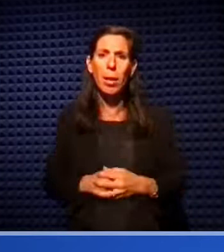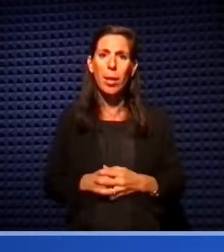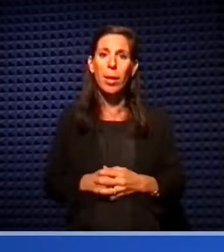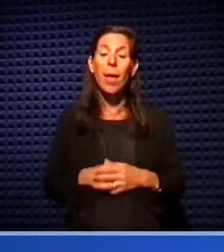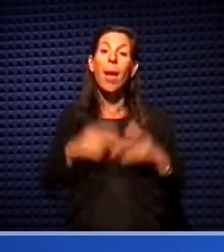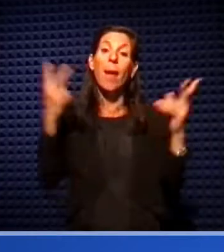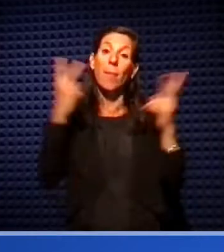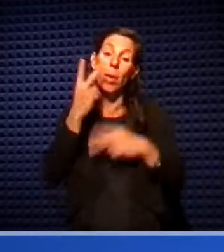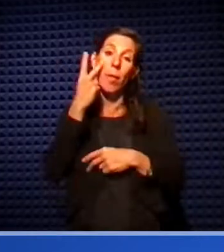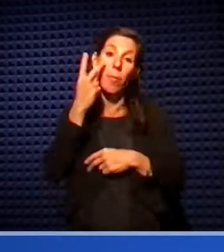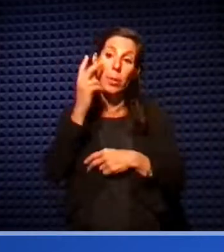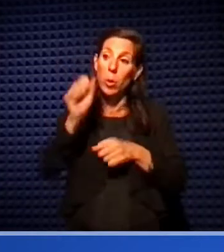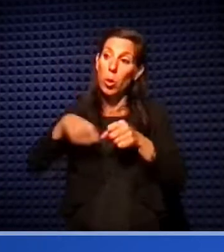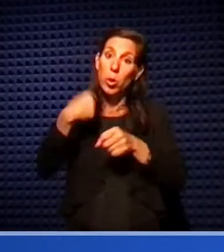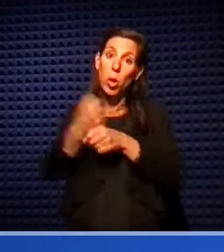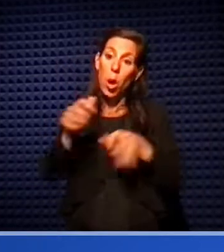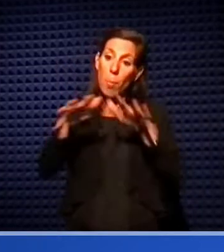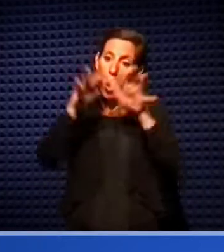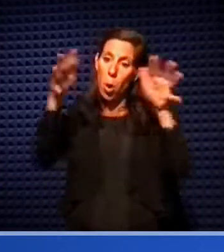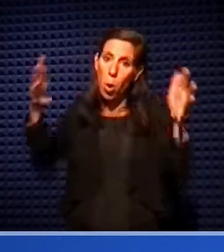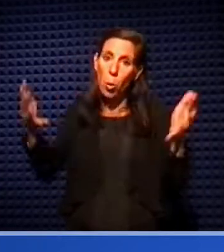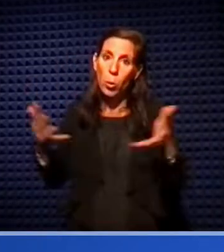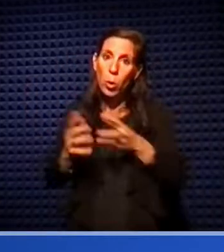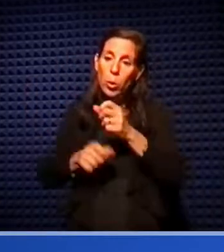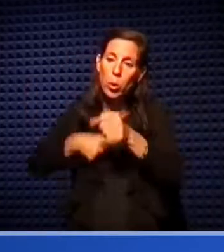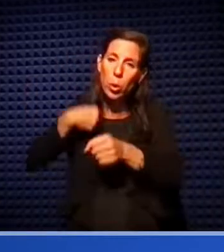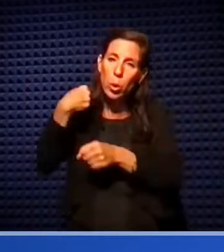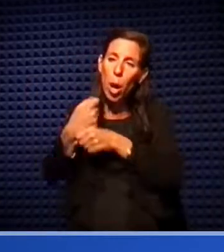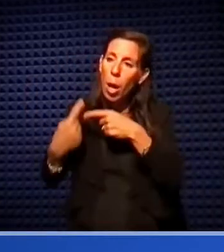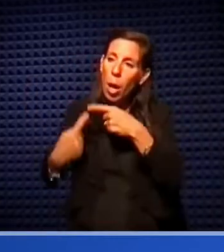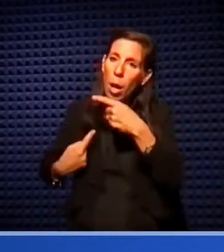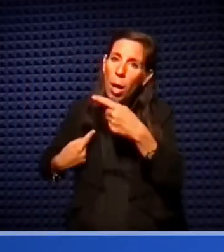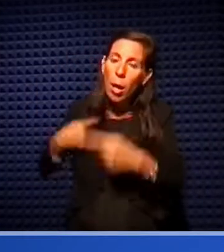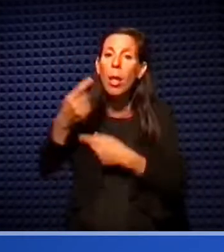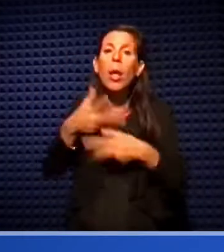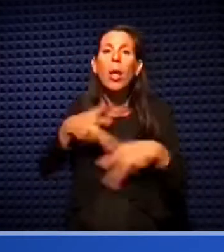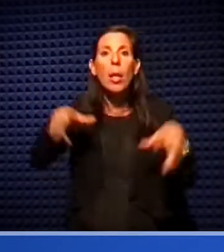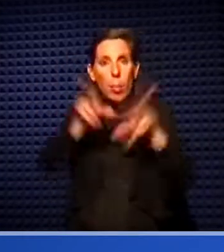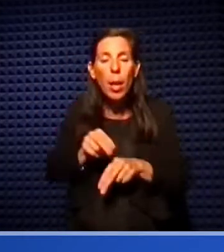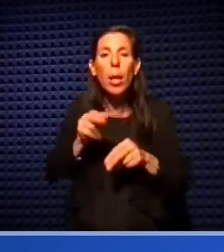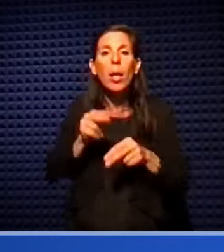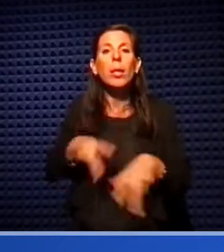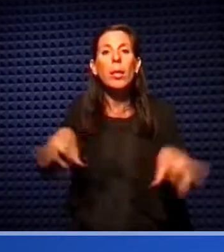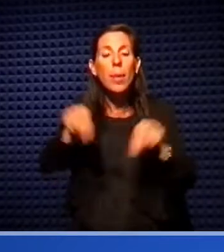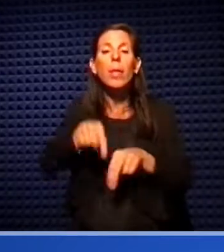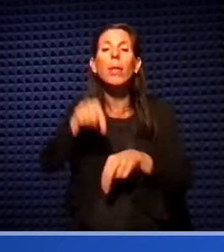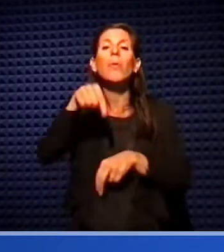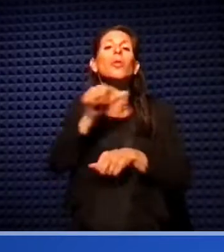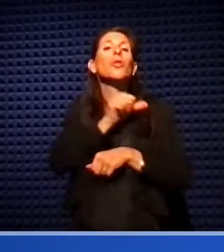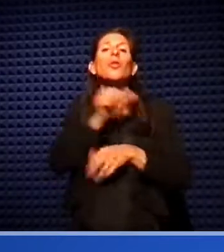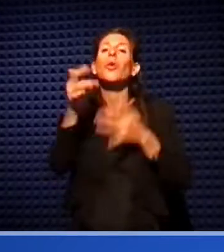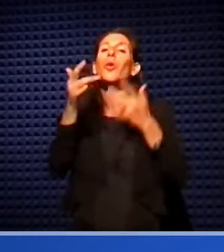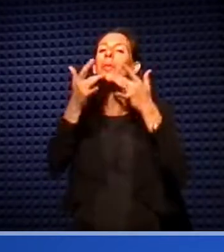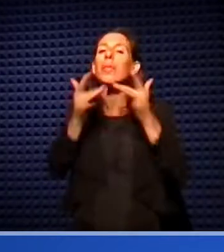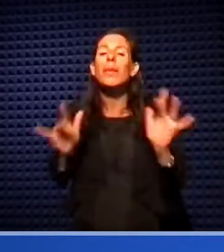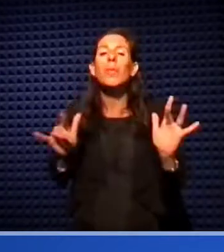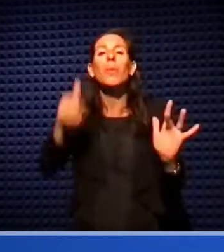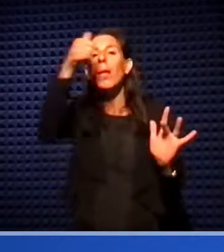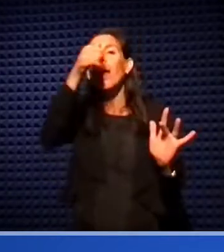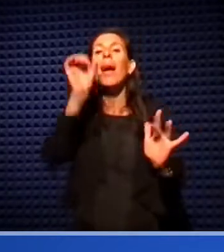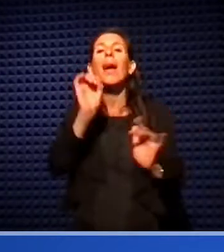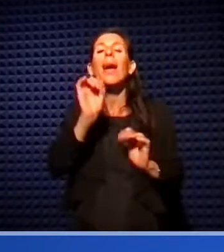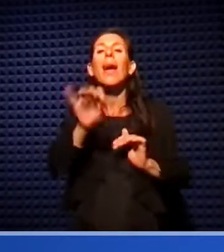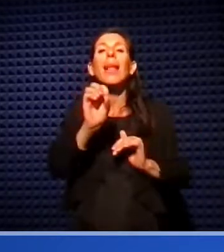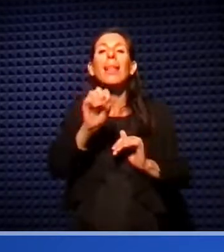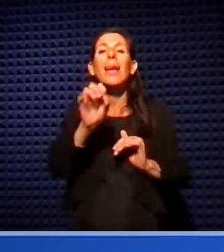ብምእማን ዝረኸብዎ ሓርነት ዘልብስ ክብሪ ምንጻጎምን ርኢና እዚ ክብሪ እዚ ኸዓ ብኢየሱስ ክርስቶስ ዝተሓንካ ምዃኑ እዩ ክንበብ ዝሰማዕናዮ ክፍል